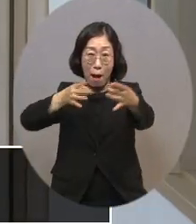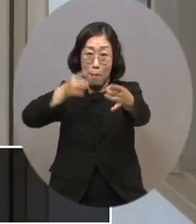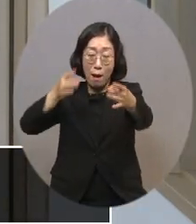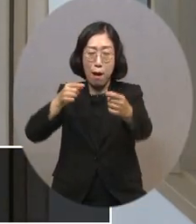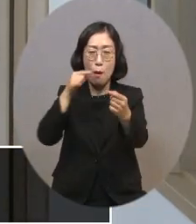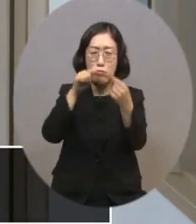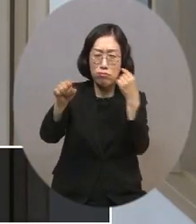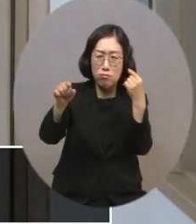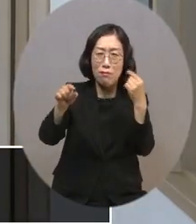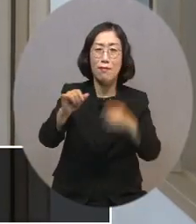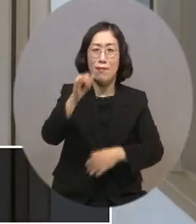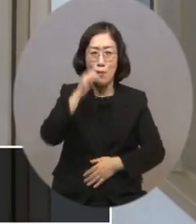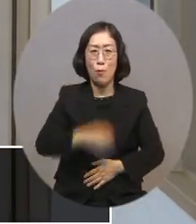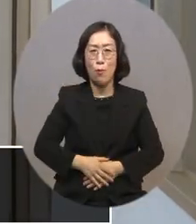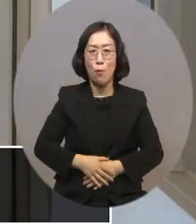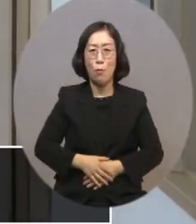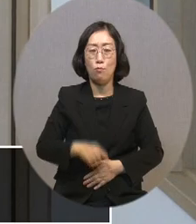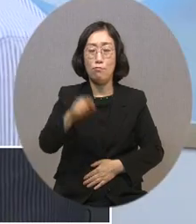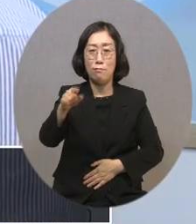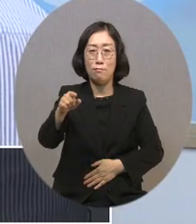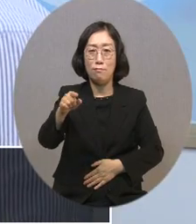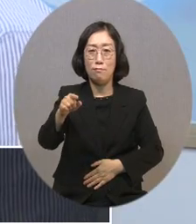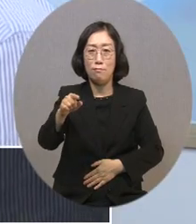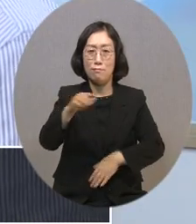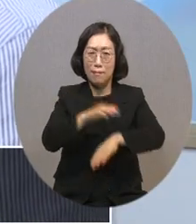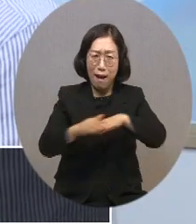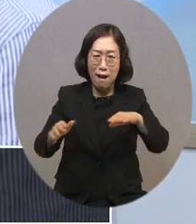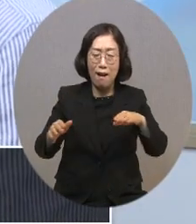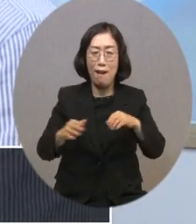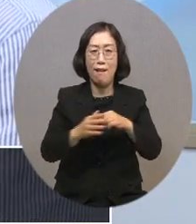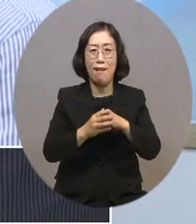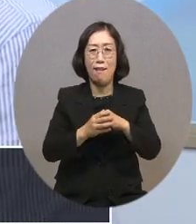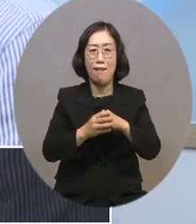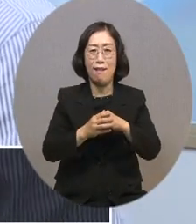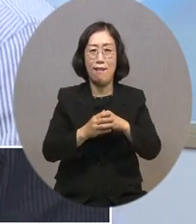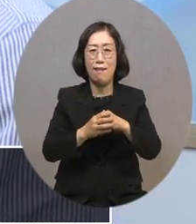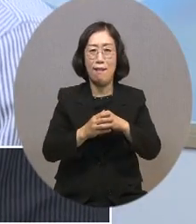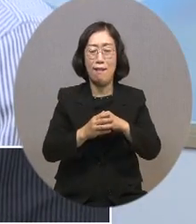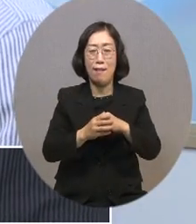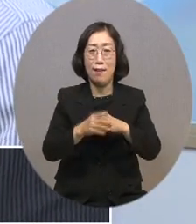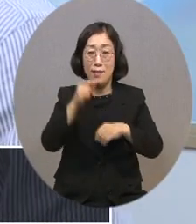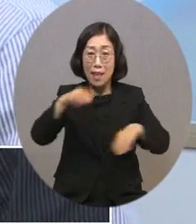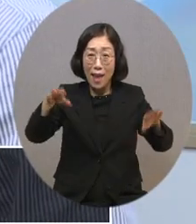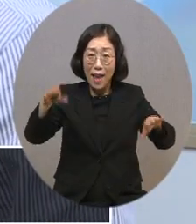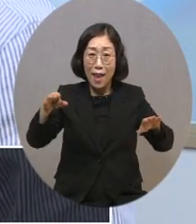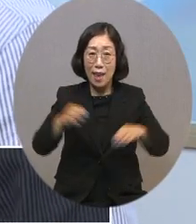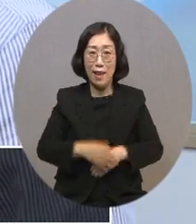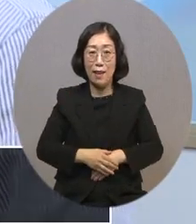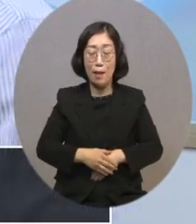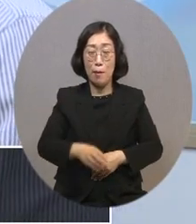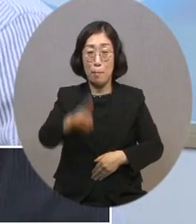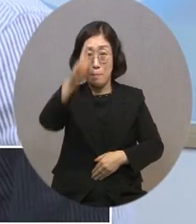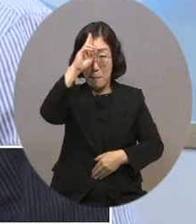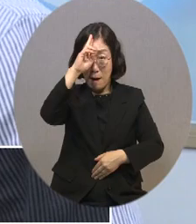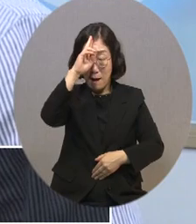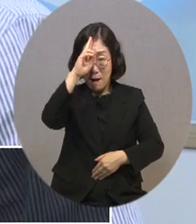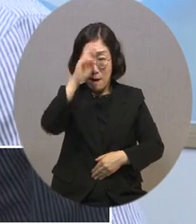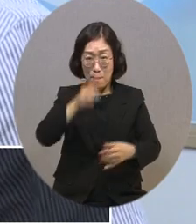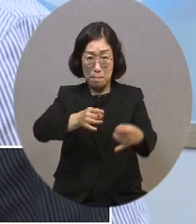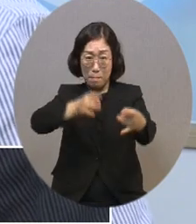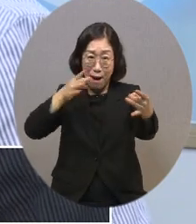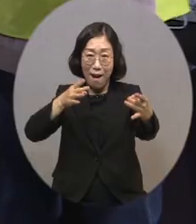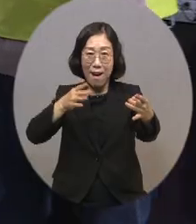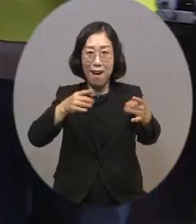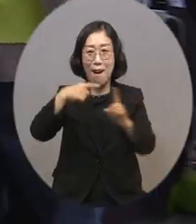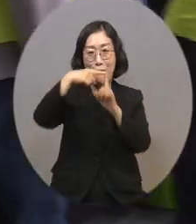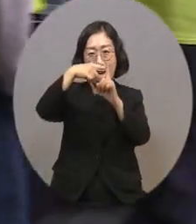맞을 때도 있고, 또 이제 헤드샷도 나오고, 또 그냥 새 자체 뭐 그냥 맞으면서 그냥 그런 게 전체적으로 신기했던 것